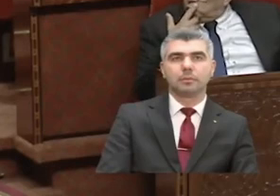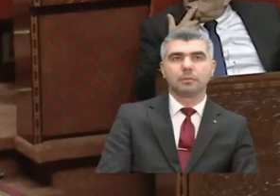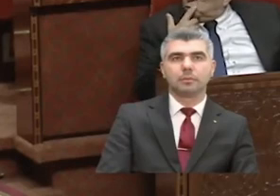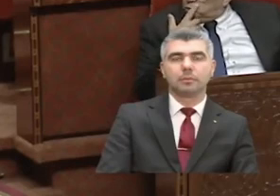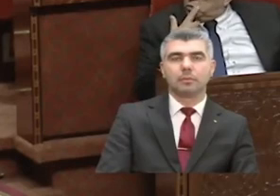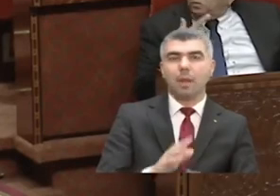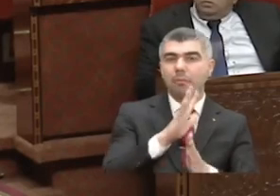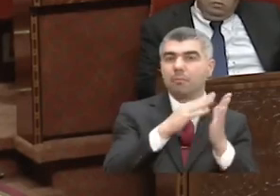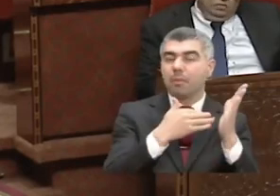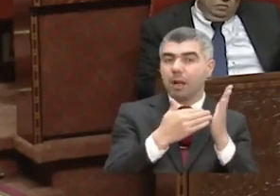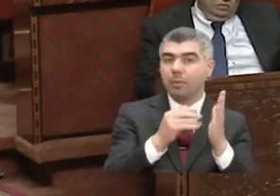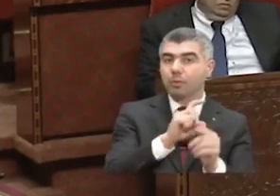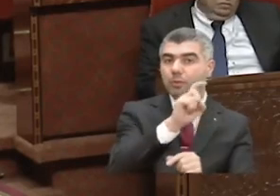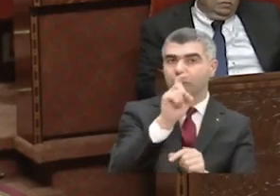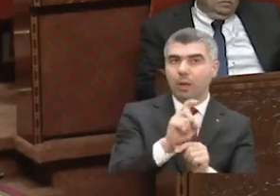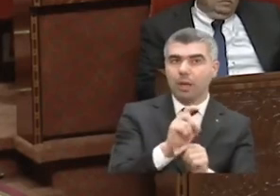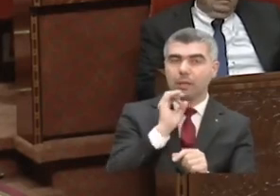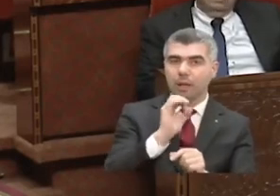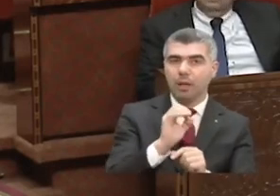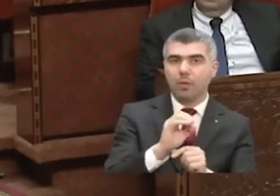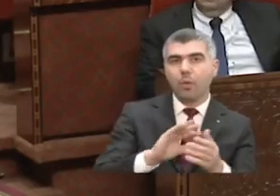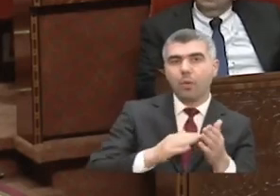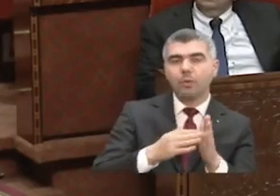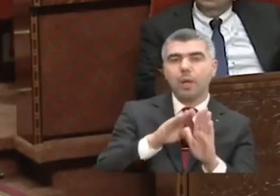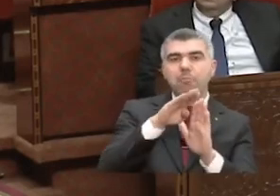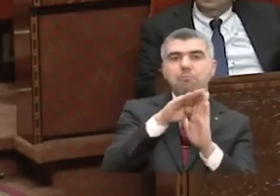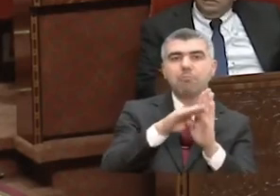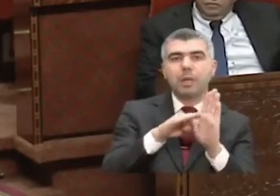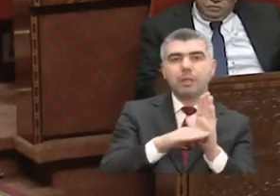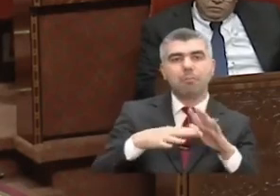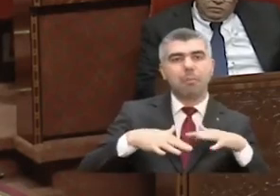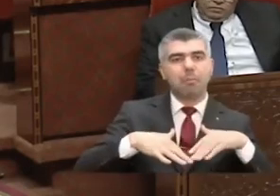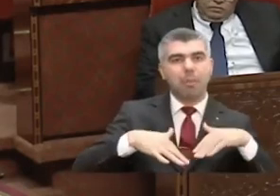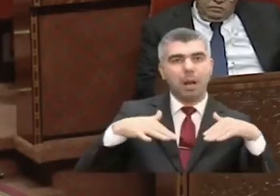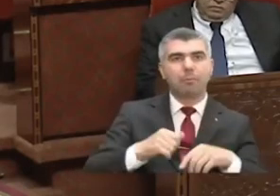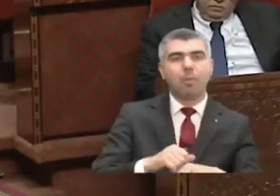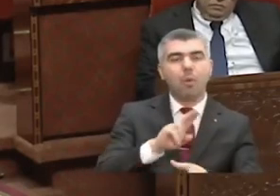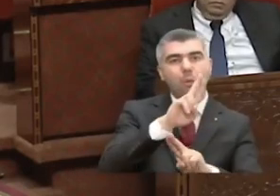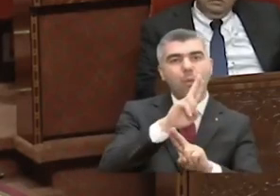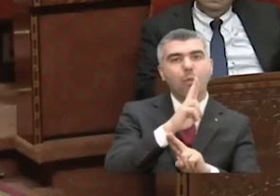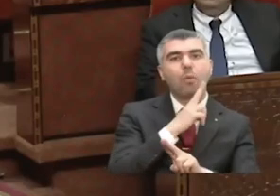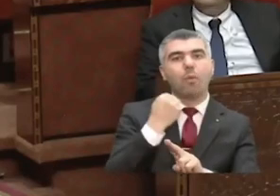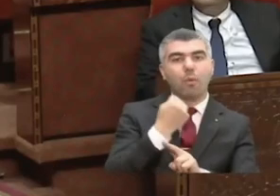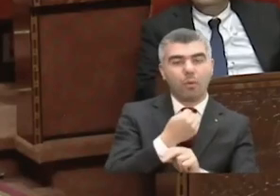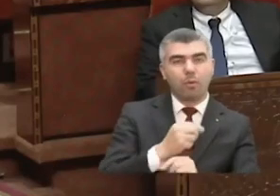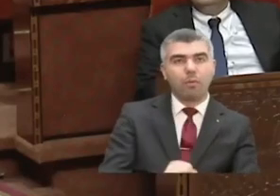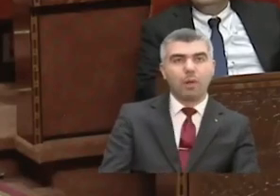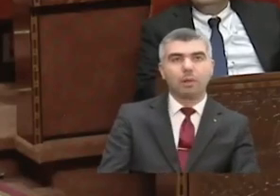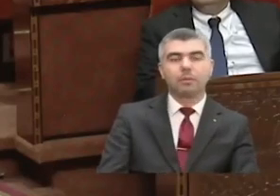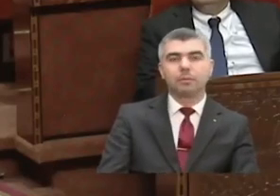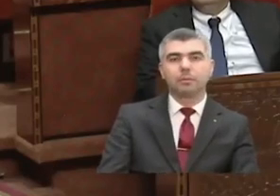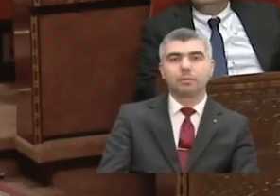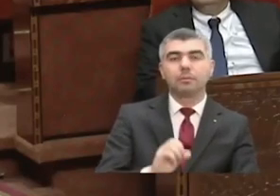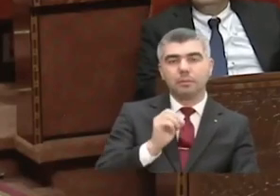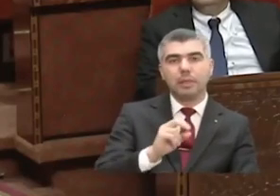برمجة الأسئلة من صلاحيات مكتب مجلس النواب، والحكومة